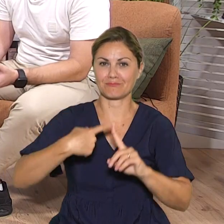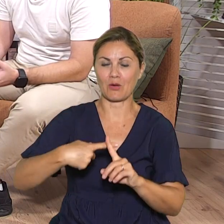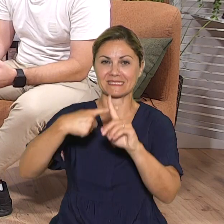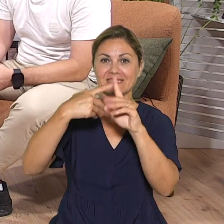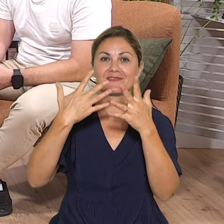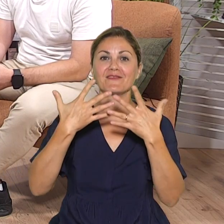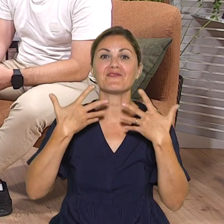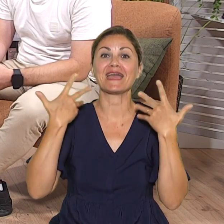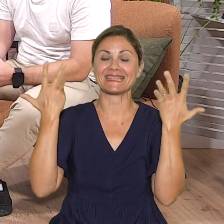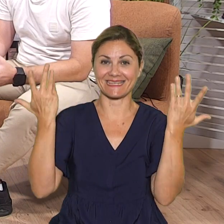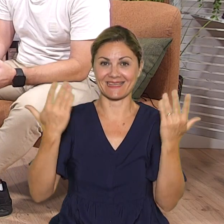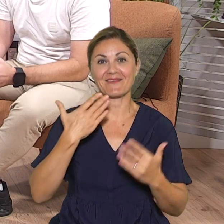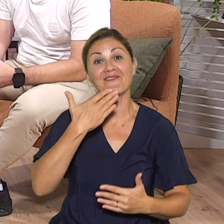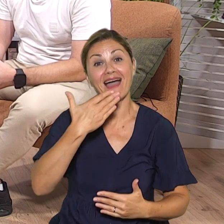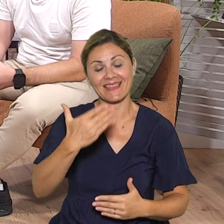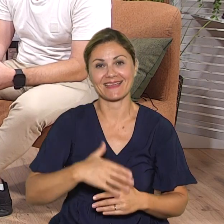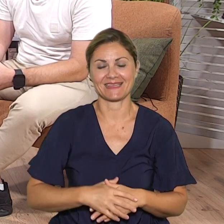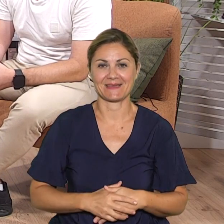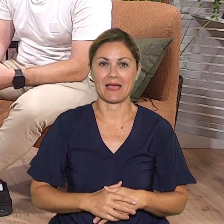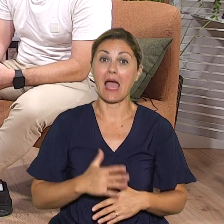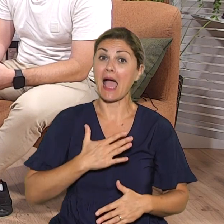vedrom energijom. Jesu li takve vaše pjesme?